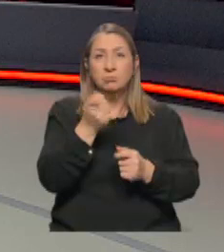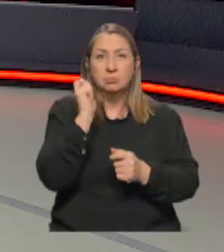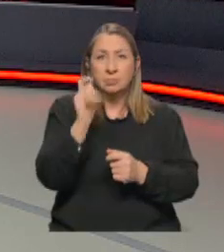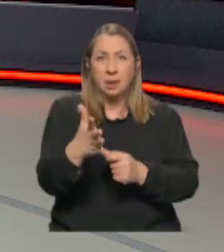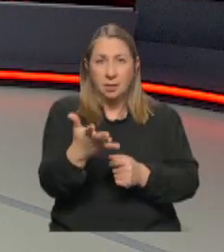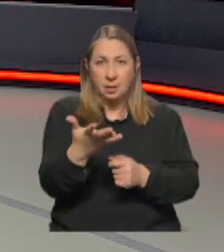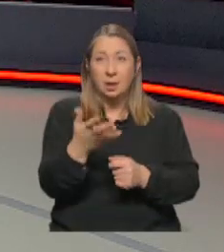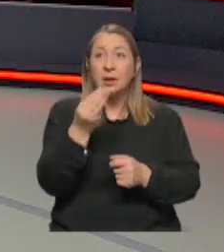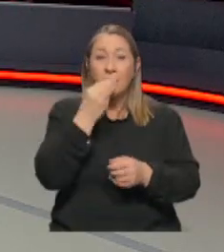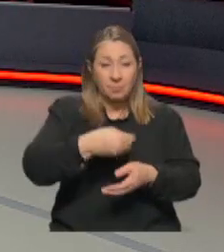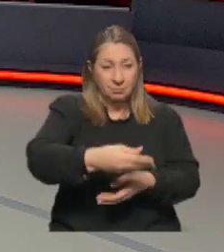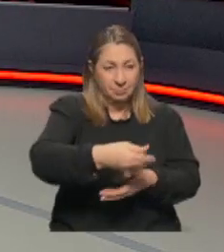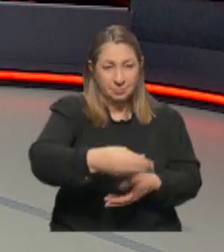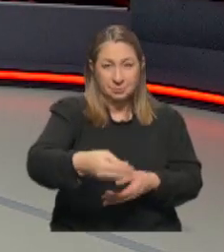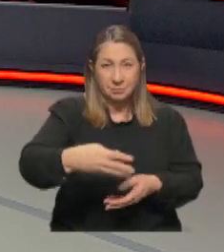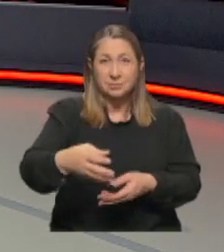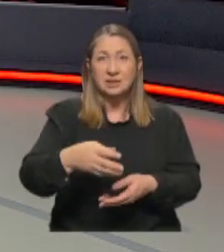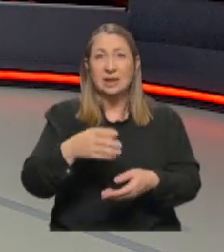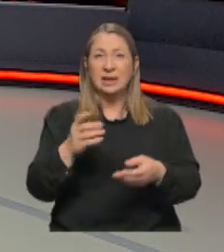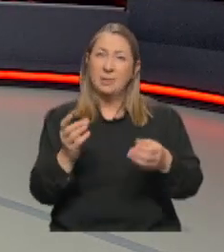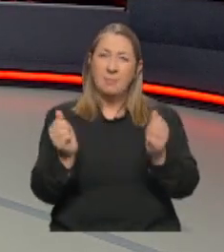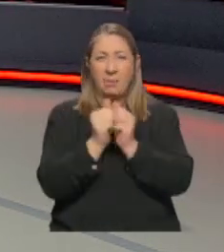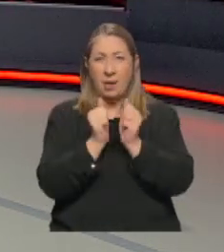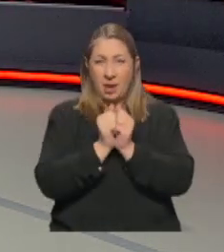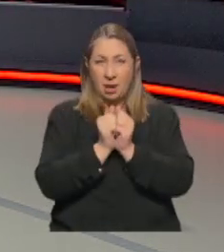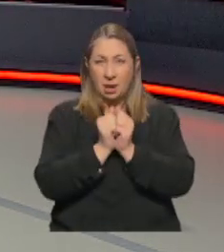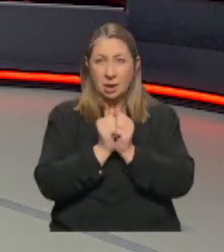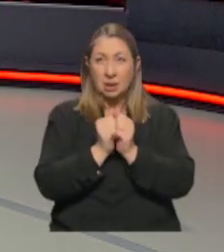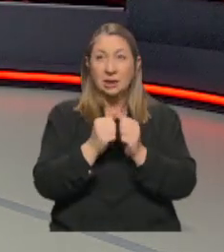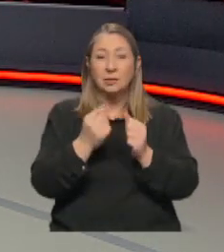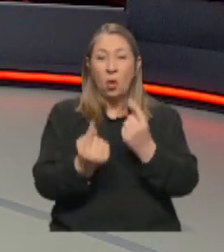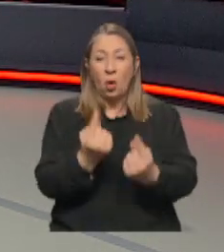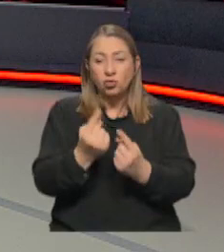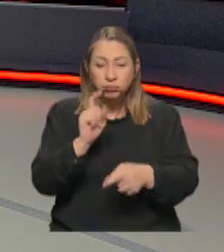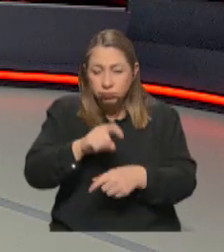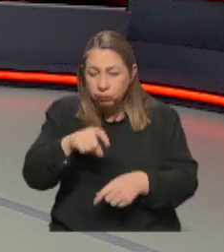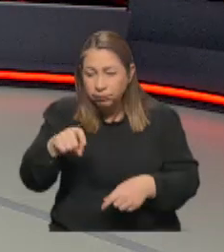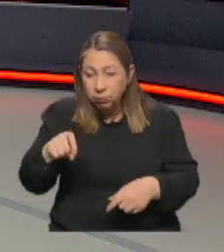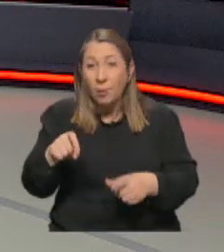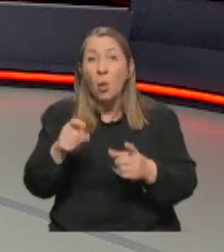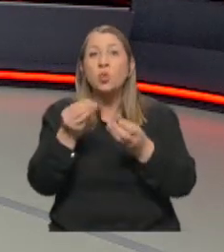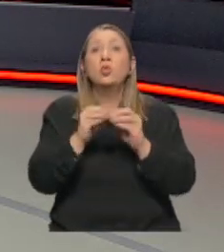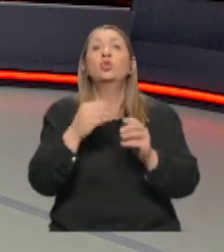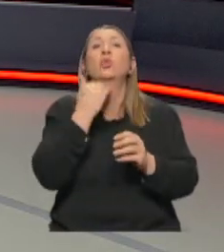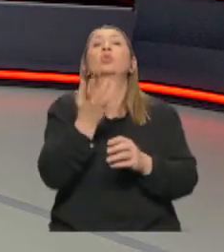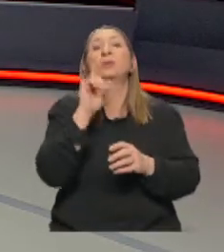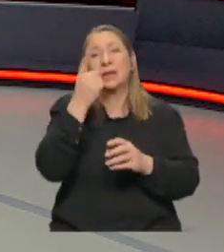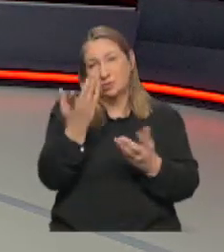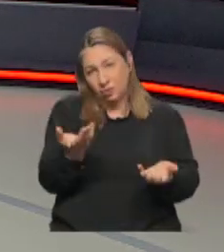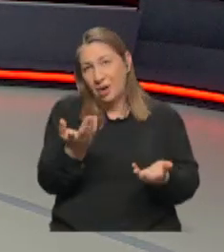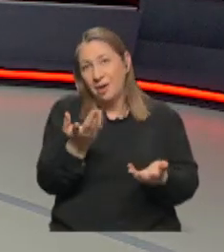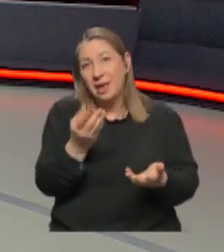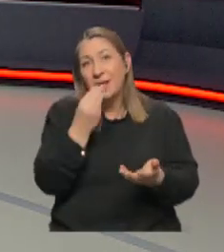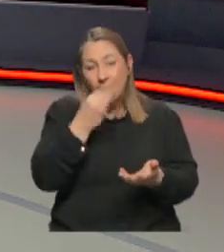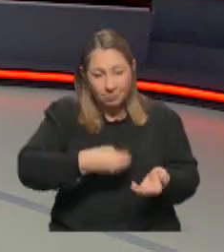Onlara verdiğiniz yem ile birlikte. Yani çayırda filan otluyorlar ama onunla yumurtlamıyorlar sadece. Böyle